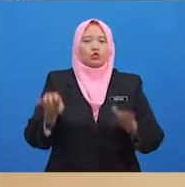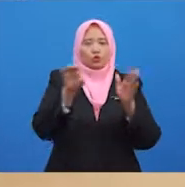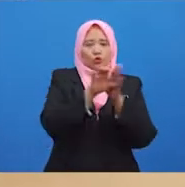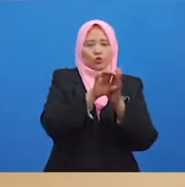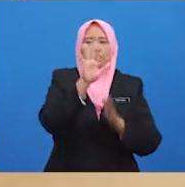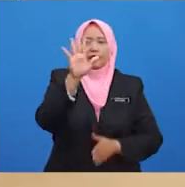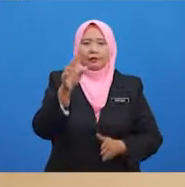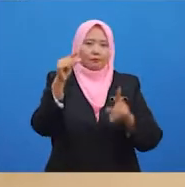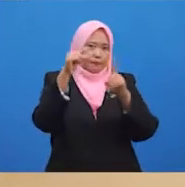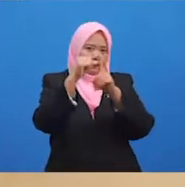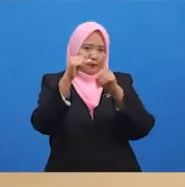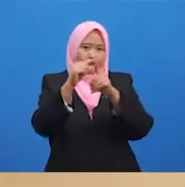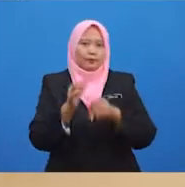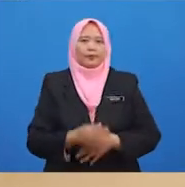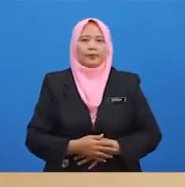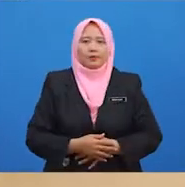sajak ini pula ialah antara